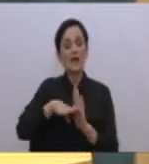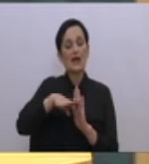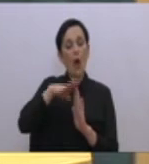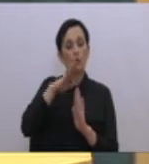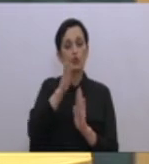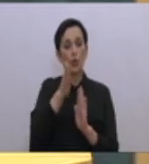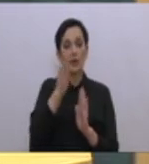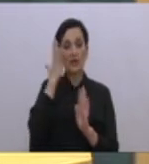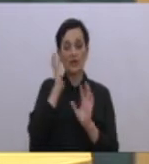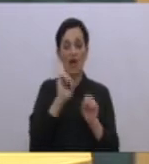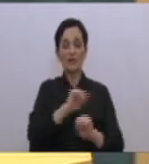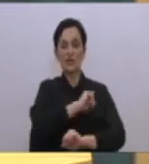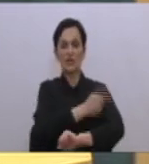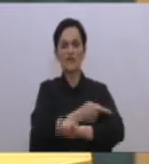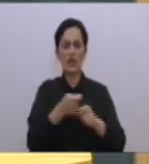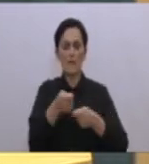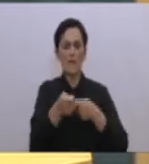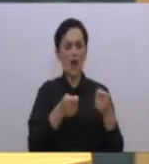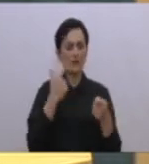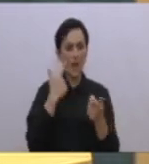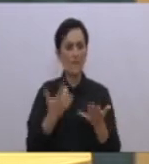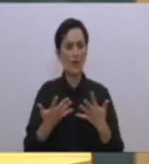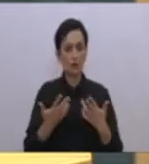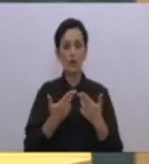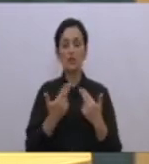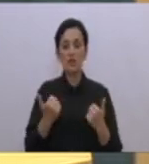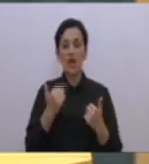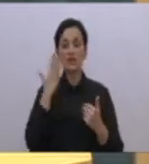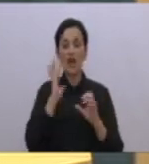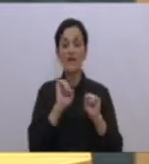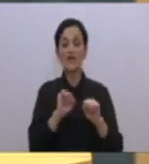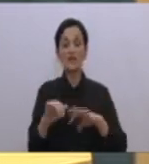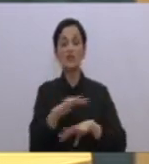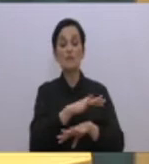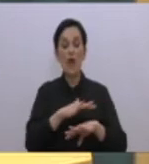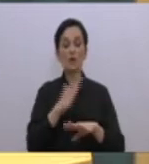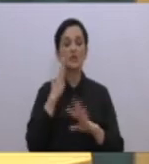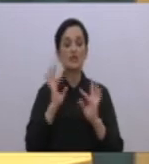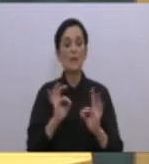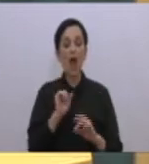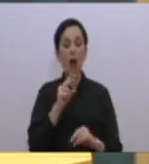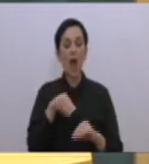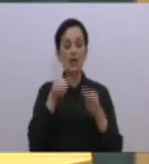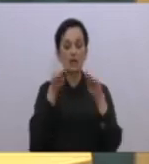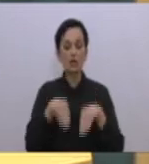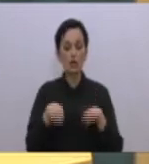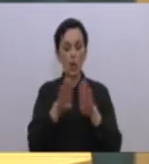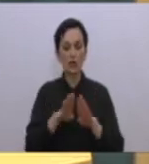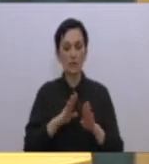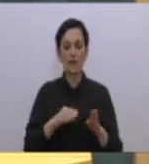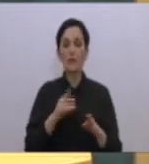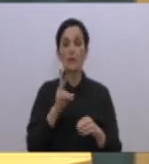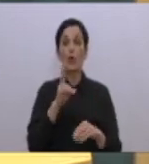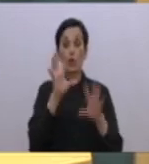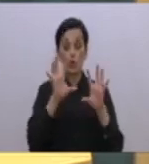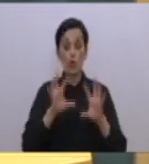გაუმჯობესებს თავდაცვის ძალების მართვის ეფექტიანობას და მოახდენს თავდაცვის სფეროში მოქმედი სამართლებრივი აქტების კოდიფიკაციას.